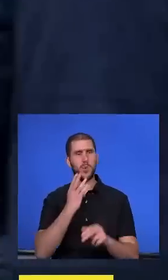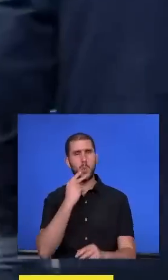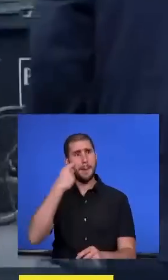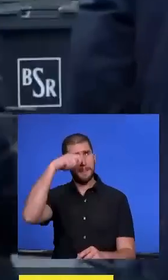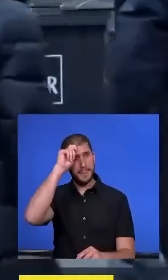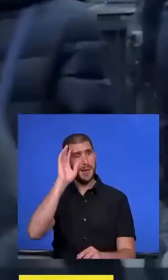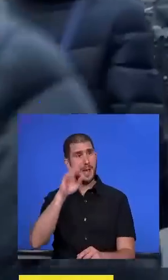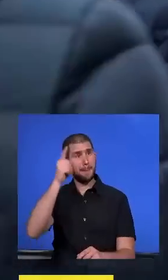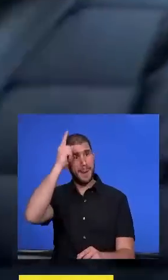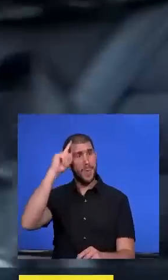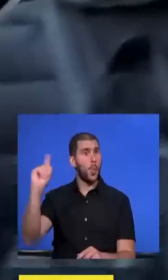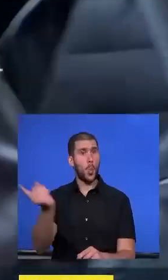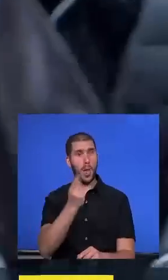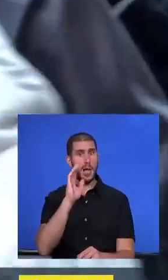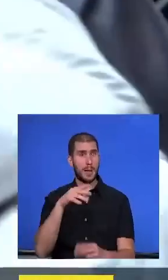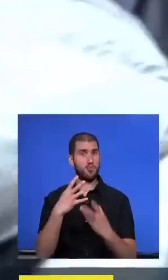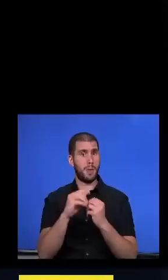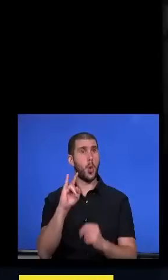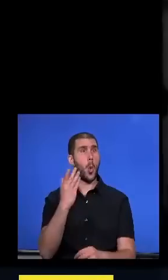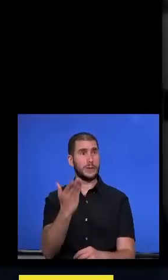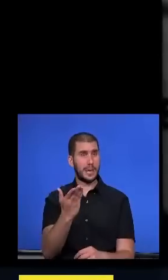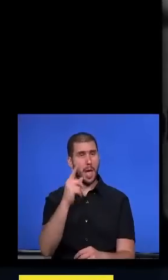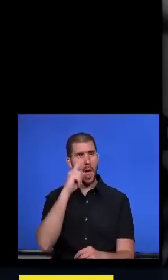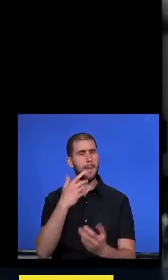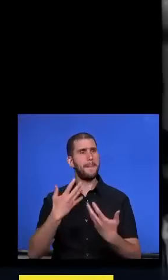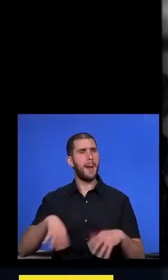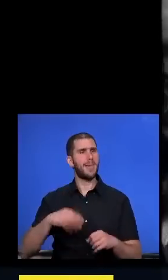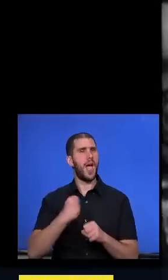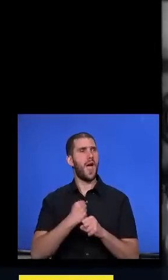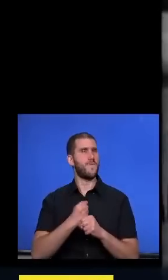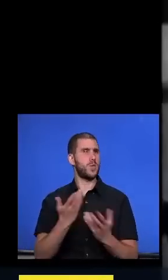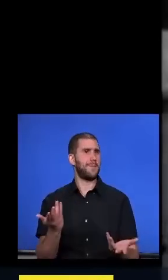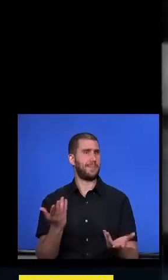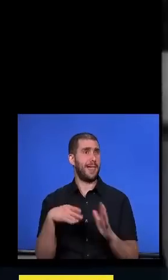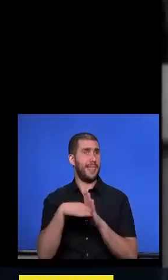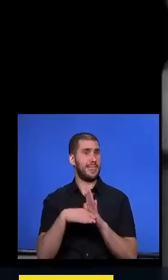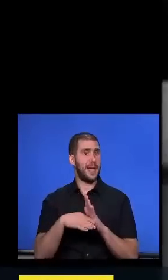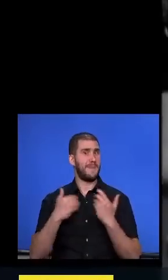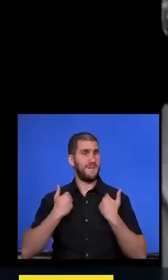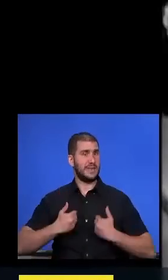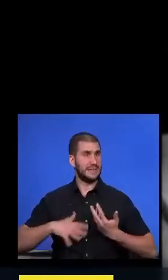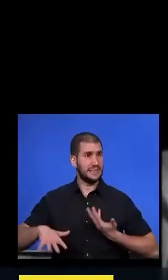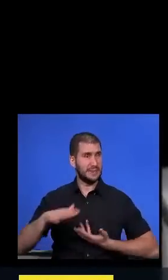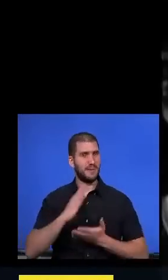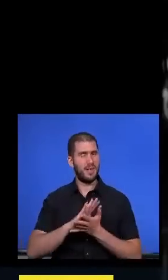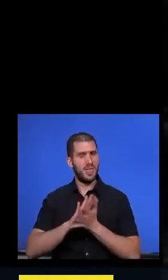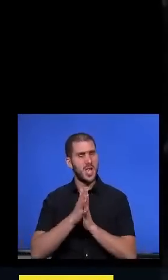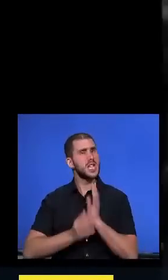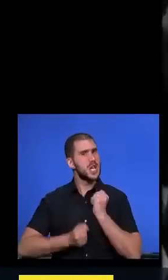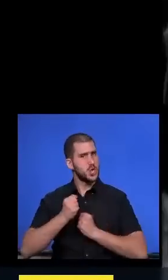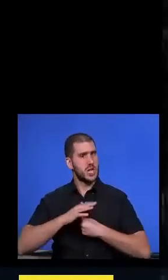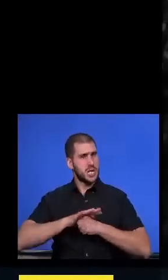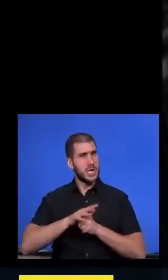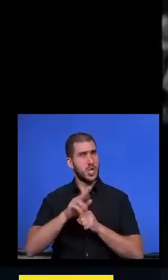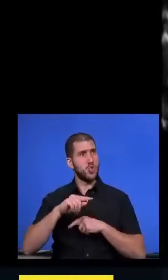גם בגרמניה כולה, גם של החוצנים. האבא מאבד את מקום העבודה שלו. התנאים הפיזיים מסביב נהיים מאוד קשים. יש